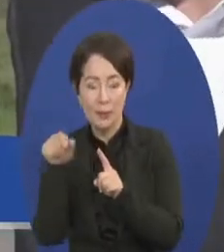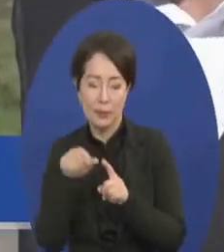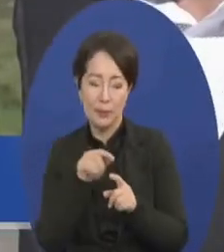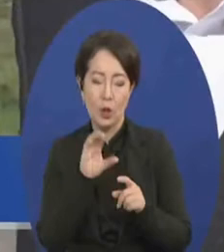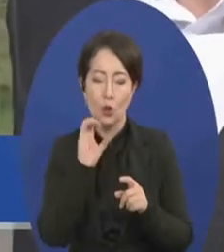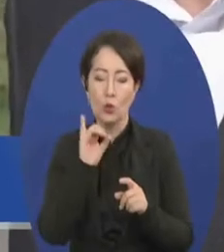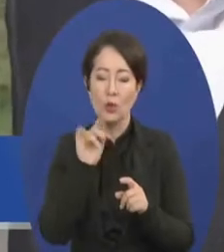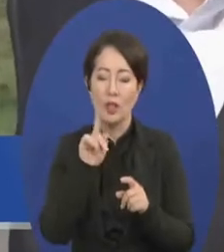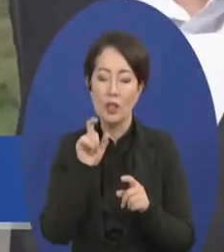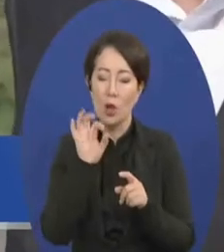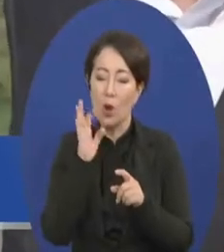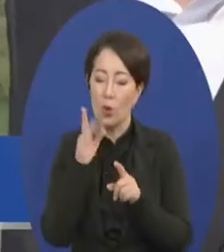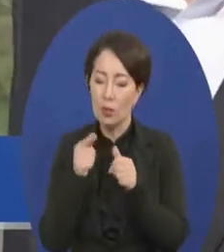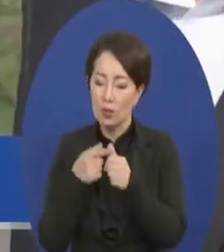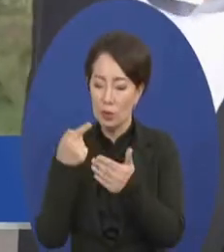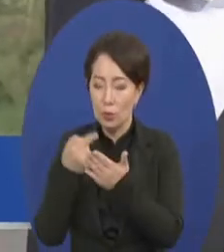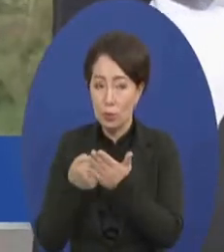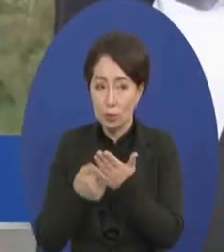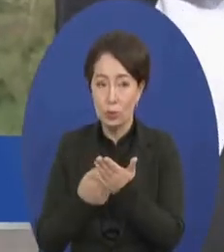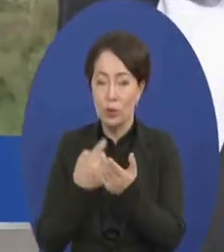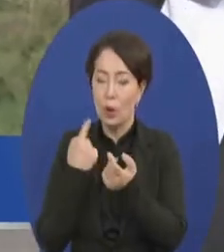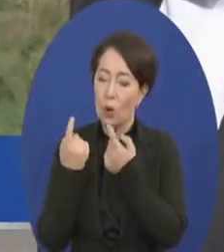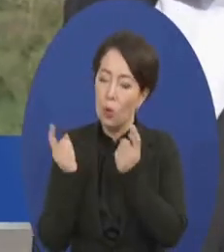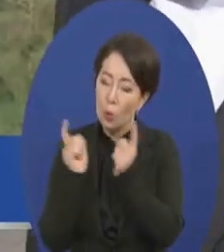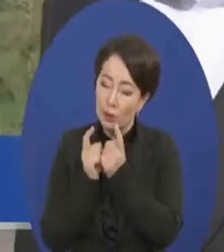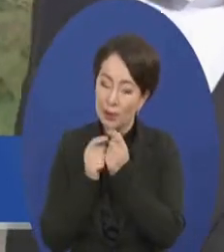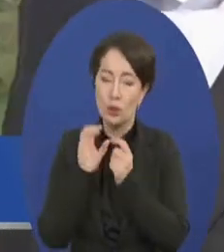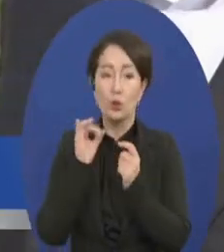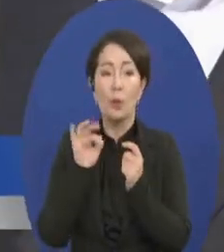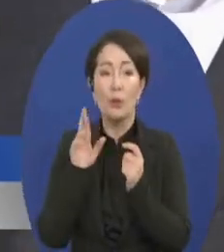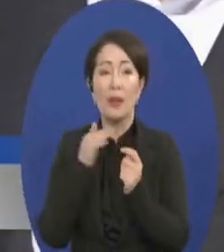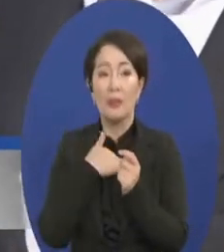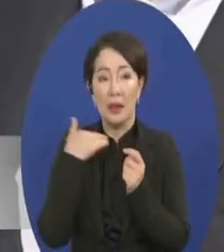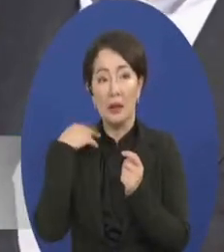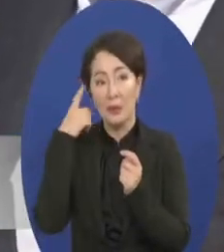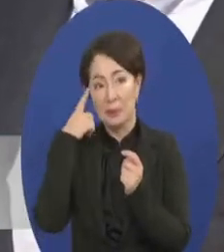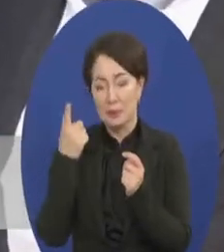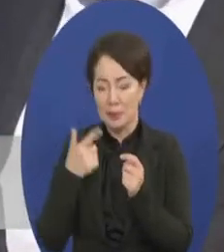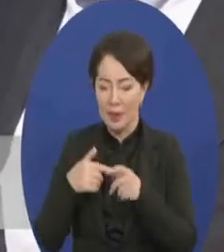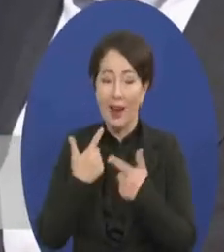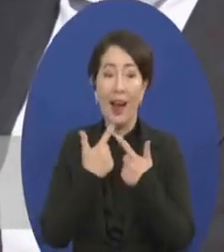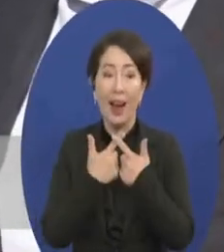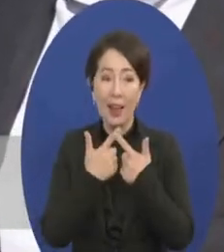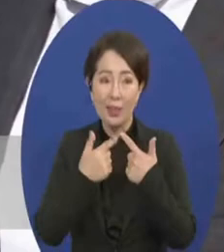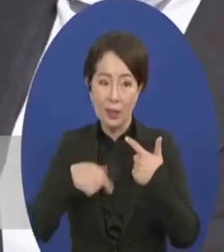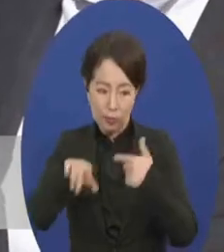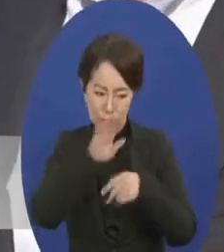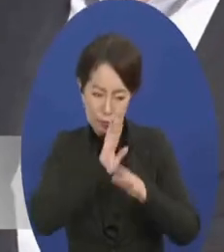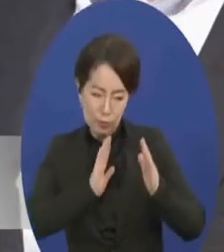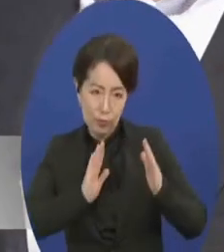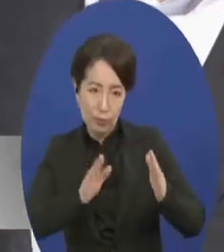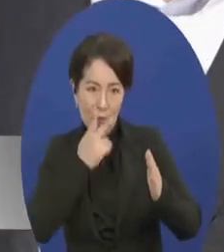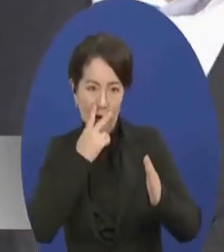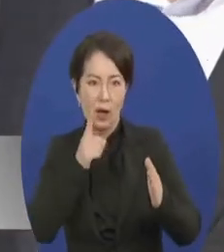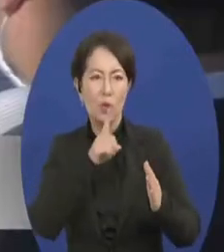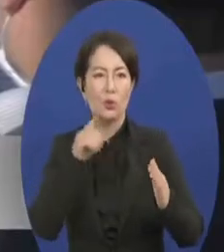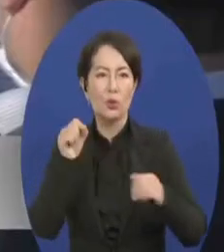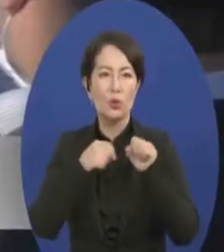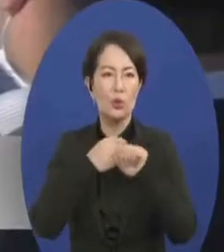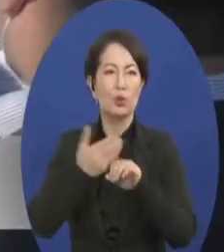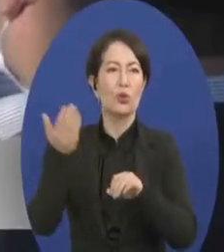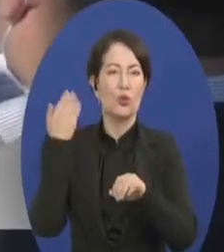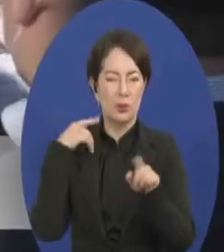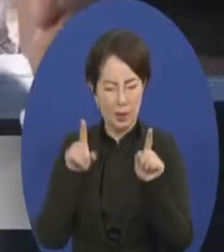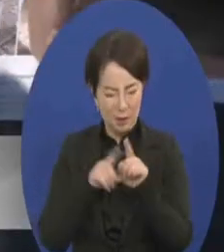бүртгүүлэхээр уулзалт хийсэн, хурал хийсэн байгаа сумя дараа мэдж байгаа. Тэгэхээр энэ бид нар яг одоо Гандангийнхаа хэсэгтний анхаарал тавихгүй яг 100 жил өмнөхтэйгээ адилхан